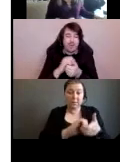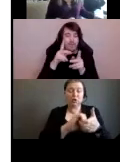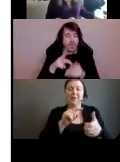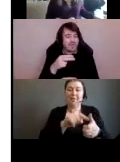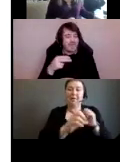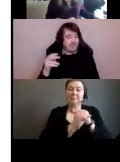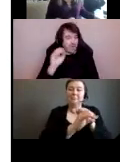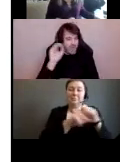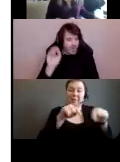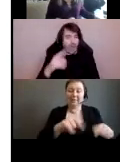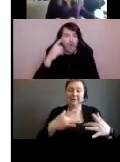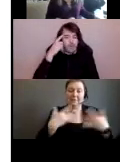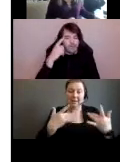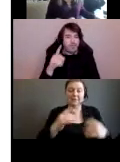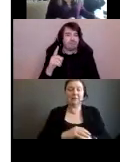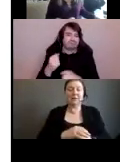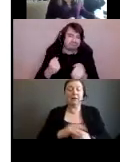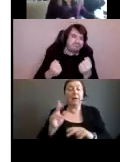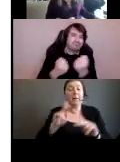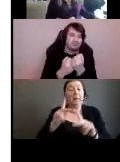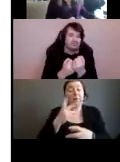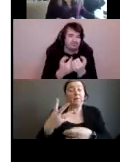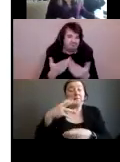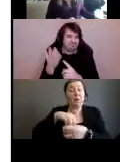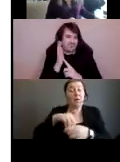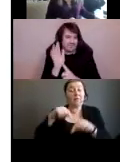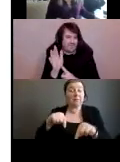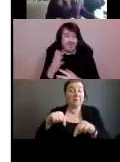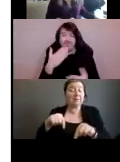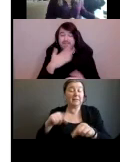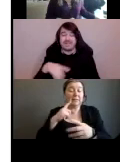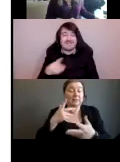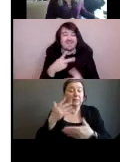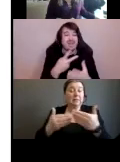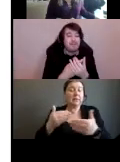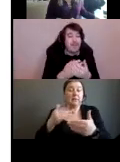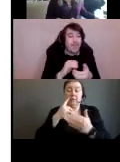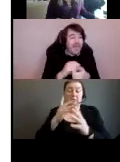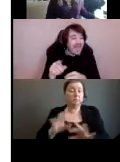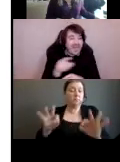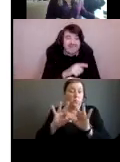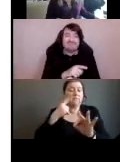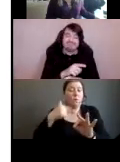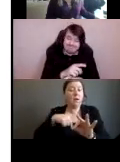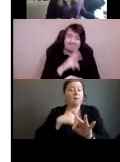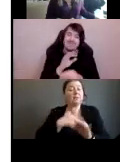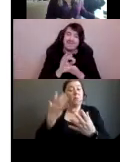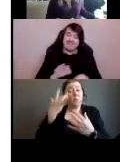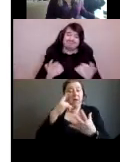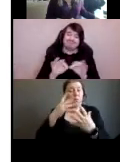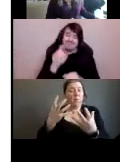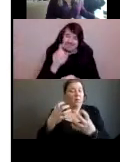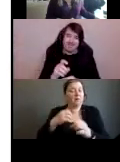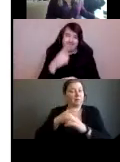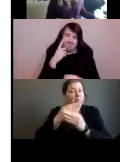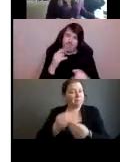soutenu cette présentation. Merci à tous nos partenaires. C'est vraiment essentiel au